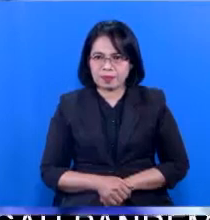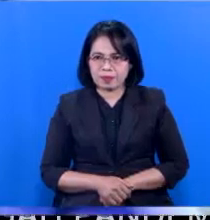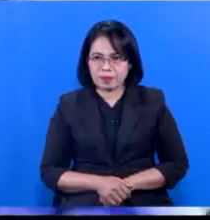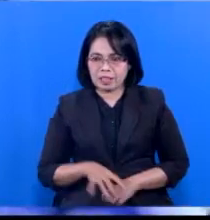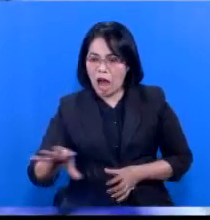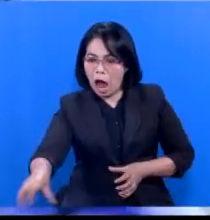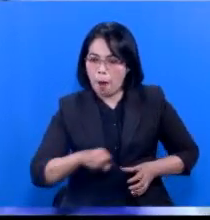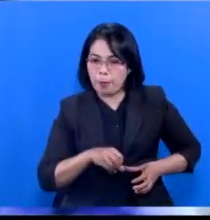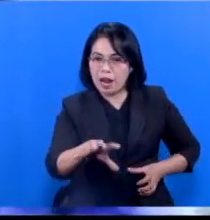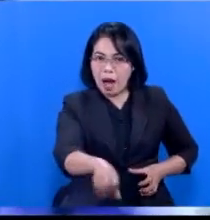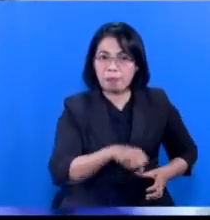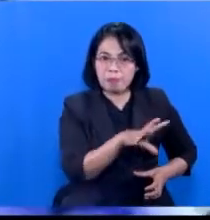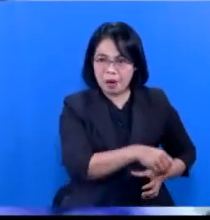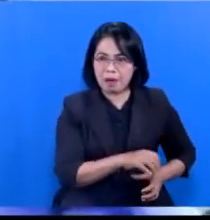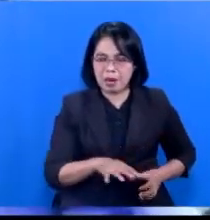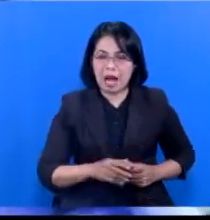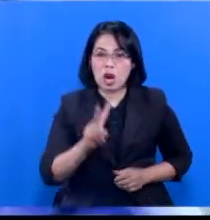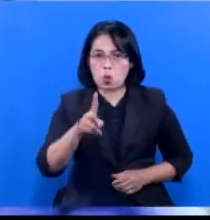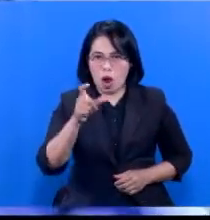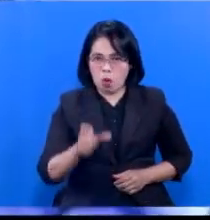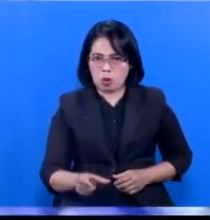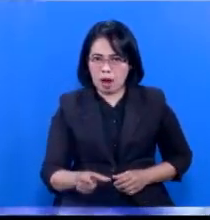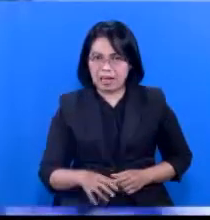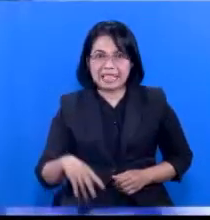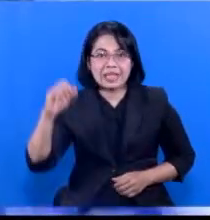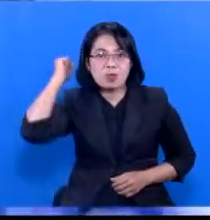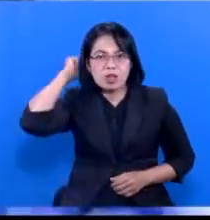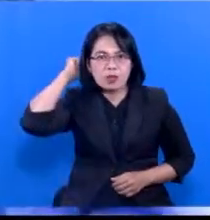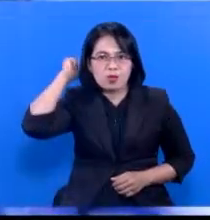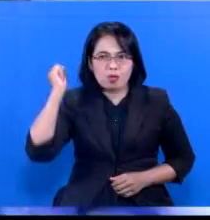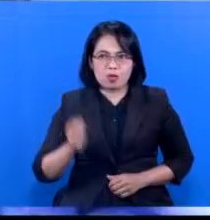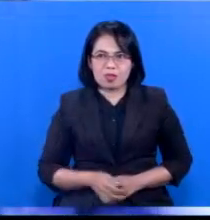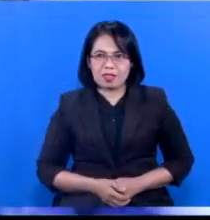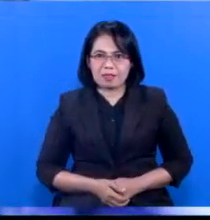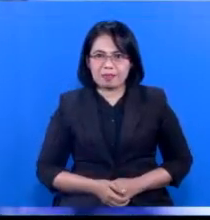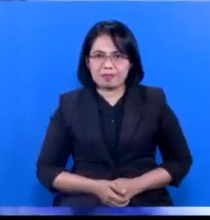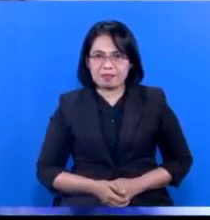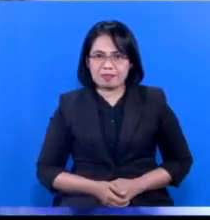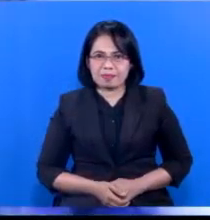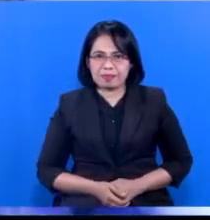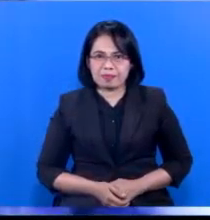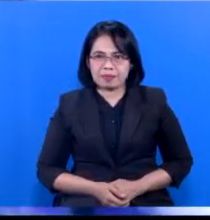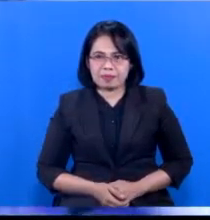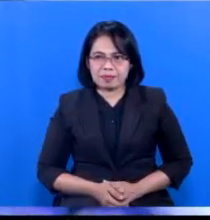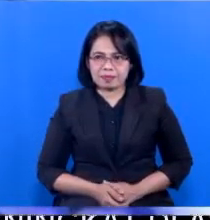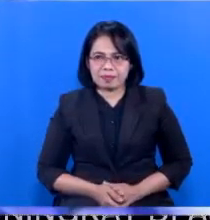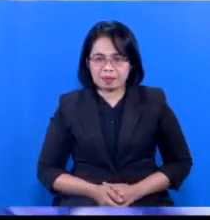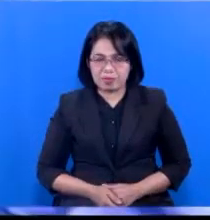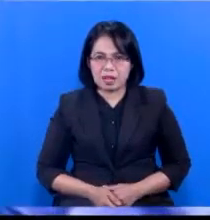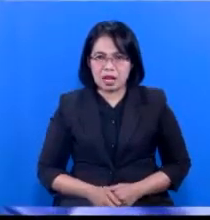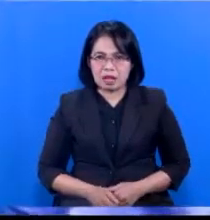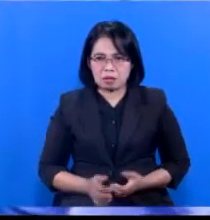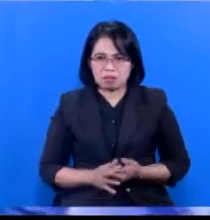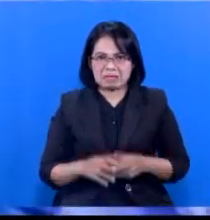sih ada 2 orang ibu-ibu gitu. Kalau yang di depan sekitar 20-30 potongan lah